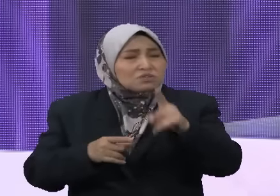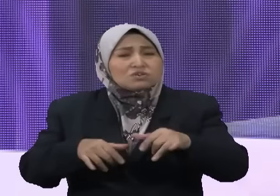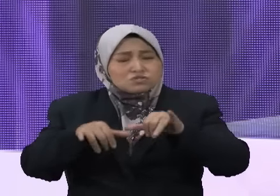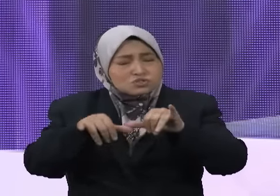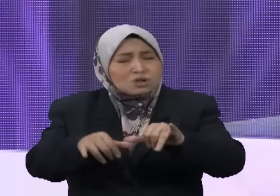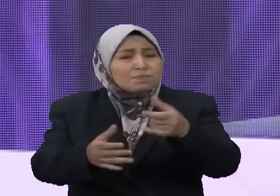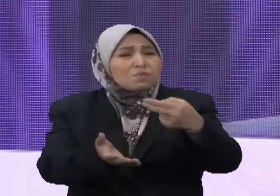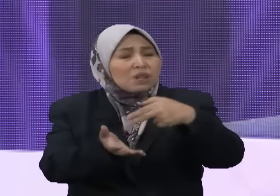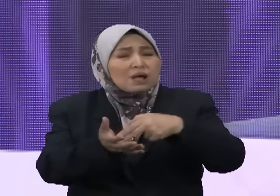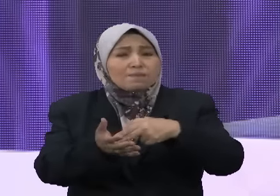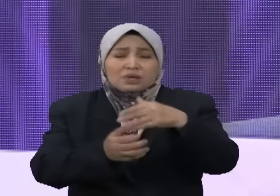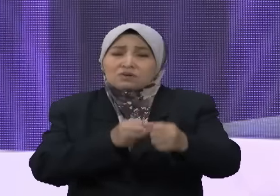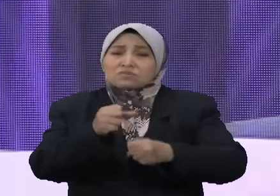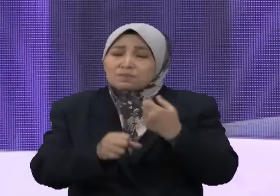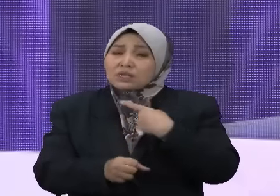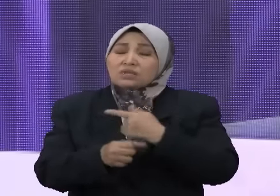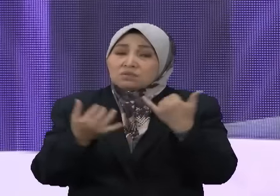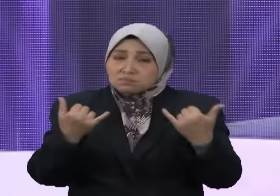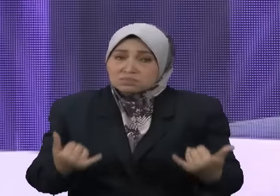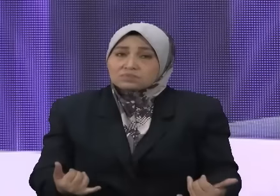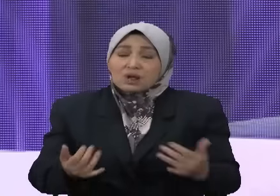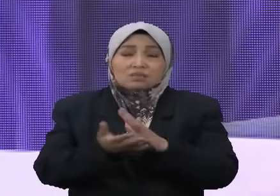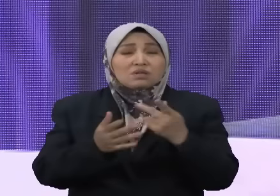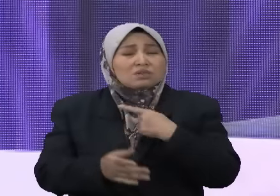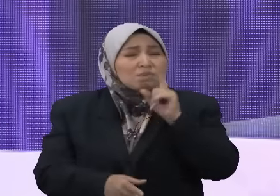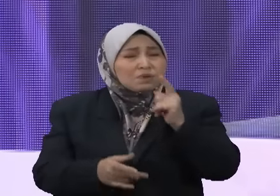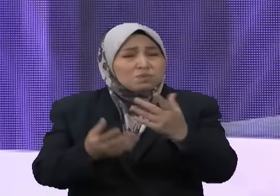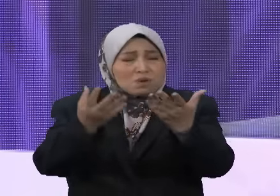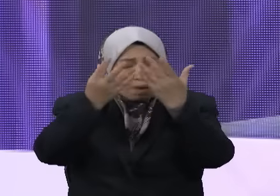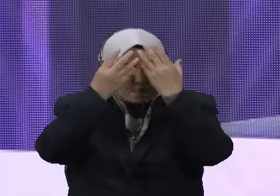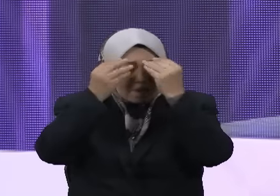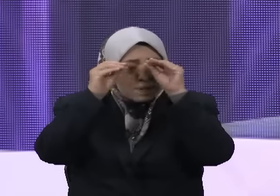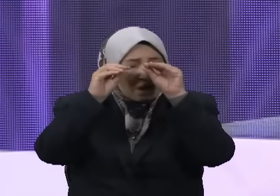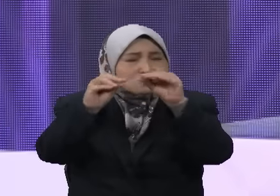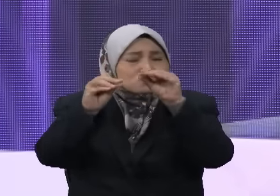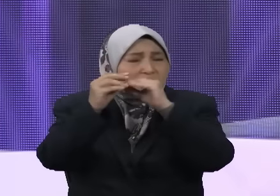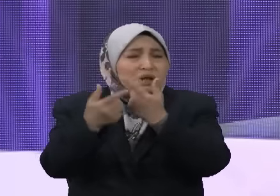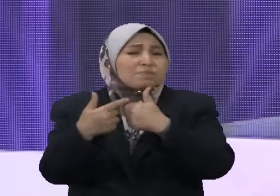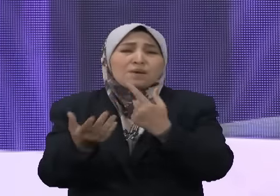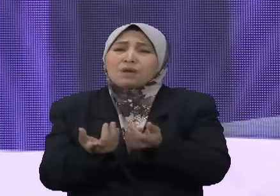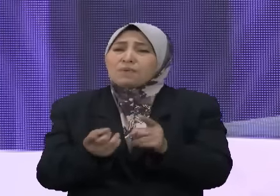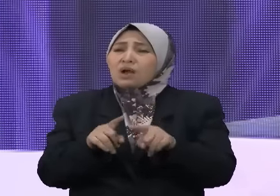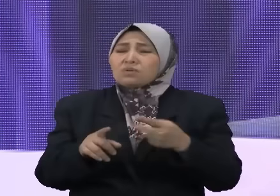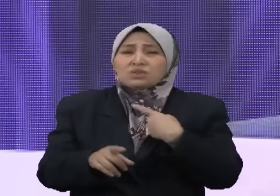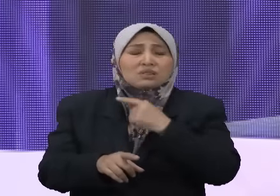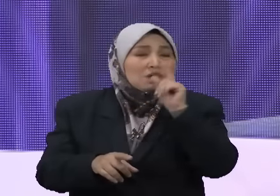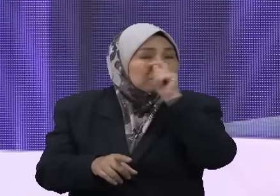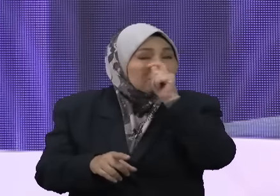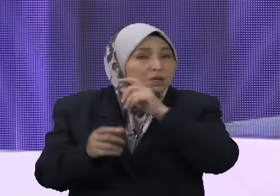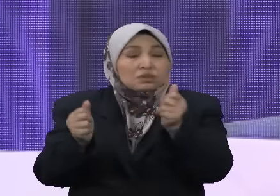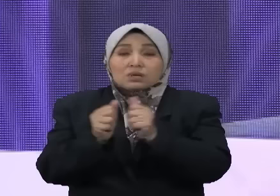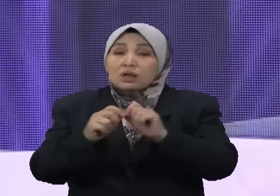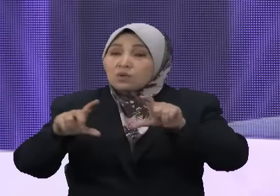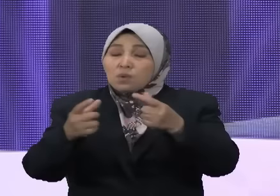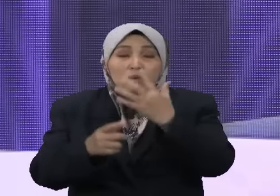berulang pada zaman kita pada hari ini jadi kita perlu mengambil pengajaran daripada apa yang berlaku di situ agar kita tidak tertipu dengan go